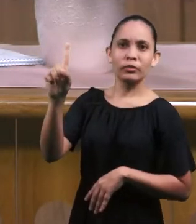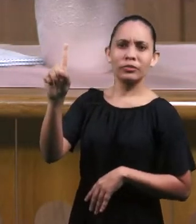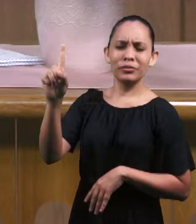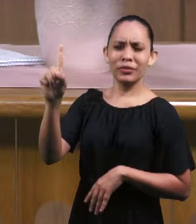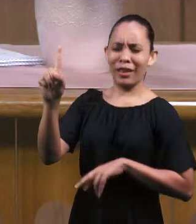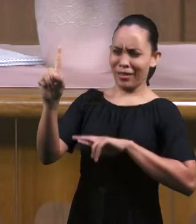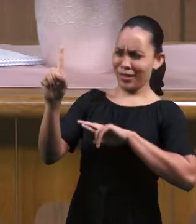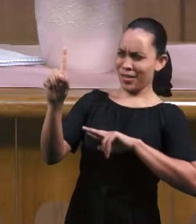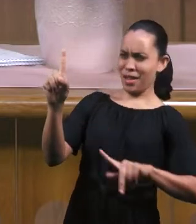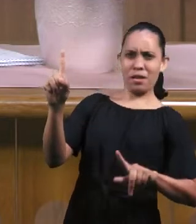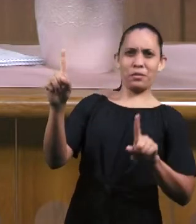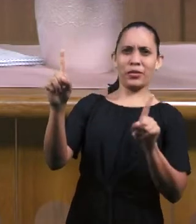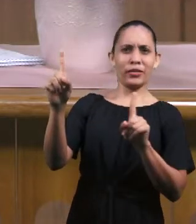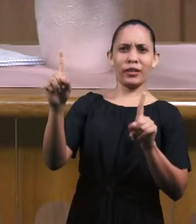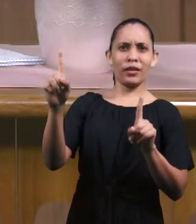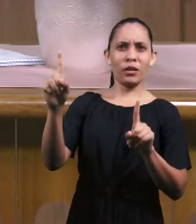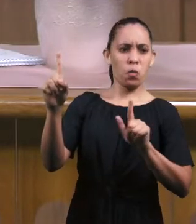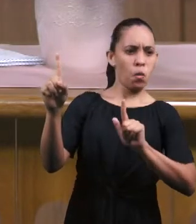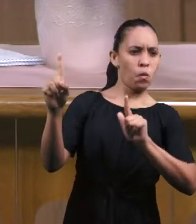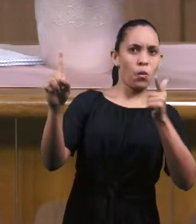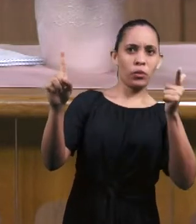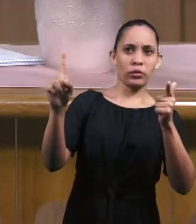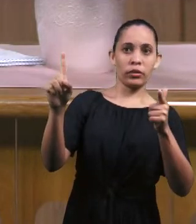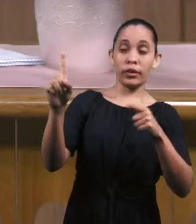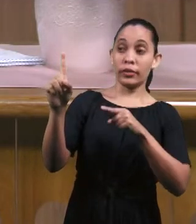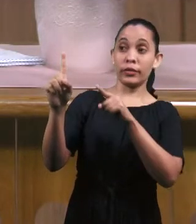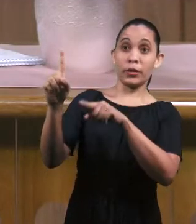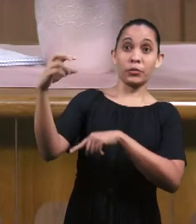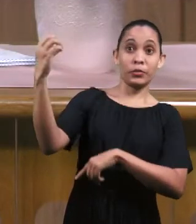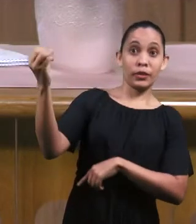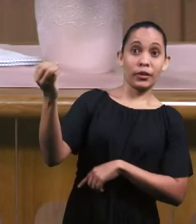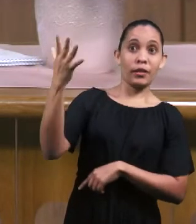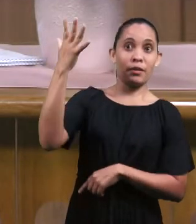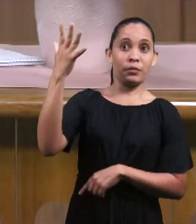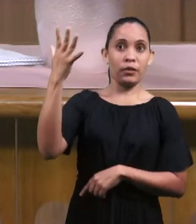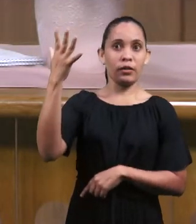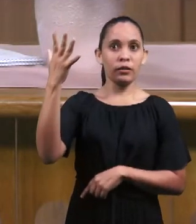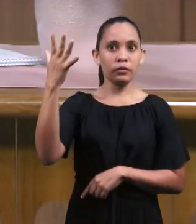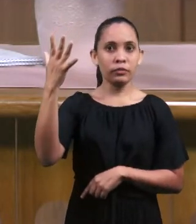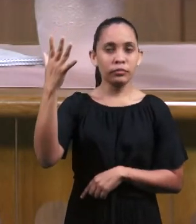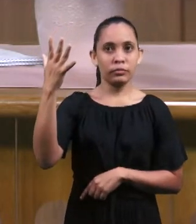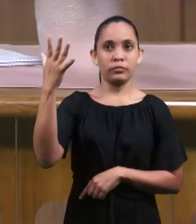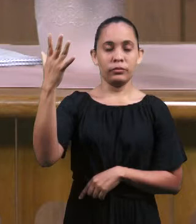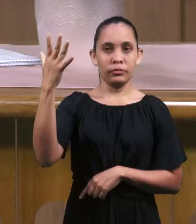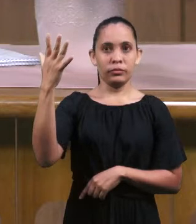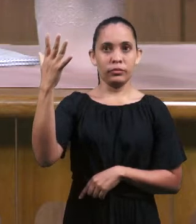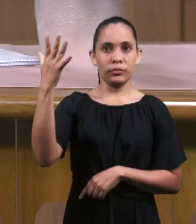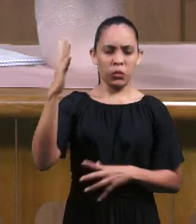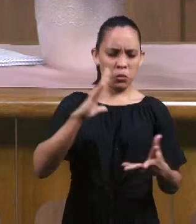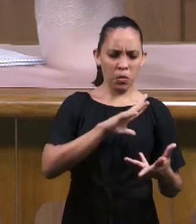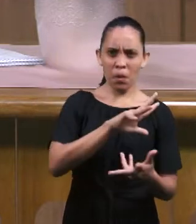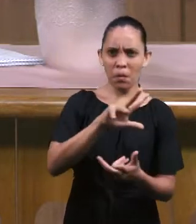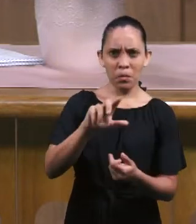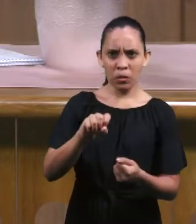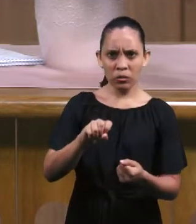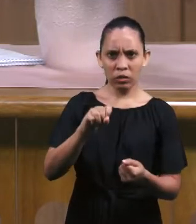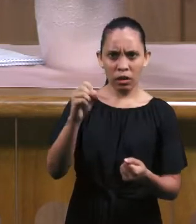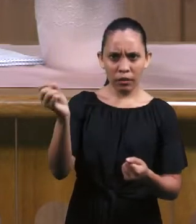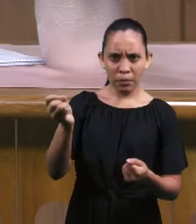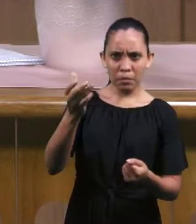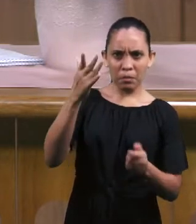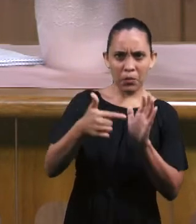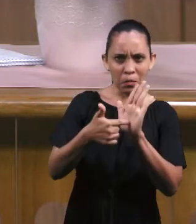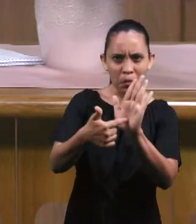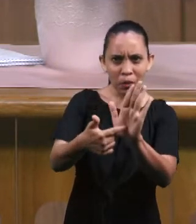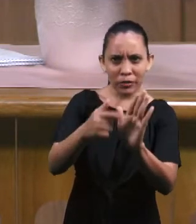Dieu, c'est celui qui révèle le monde. C'est pas le monde qui révèle Dieu. Donc il apporte